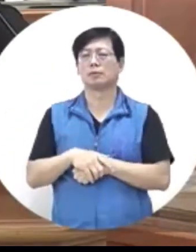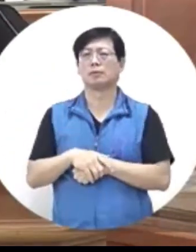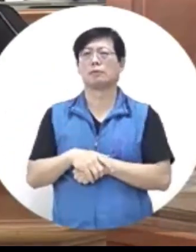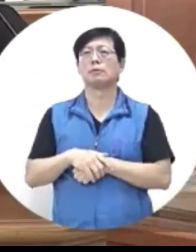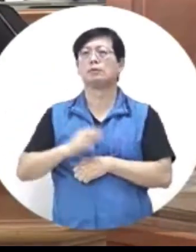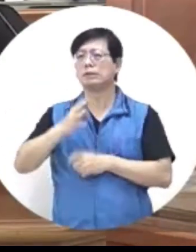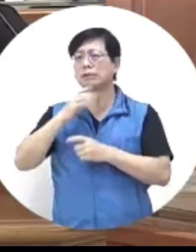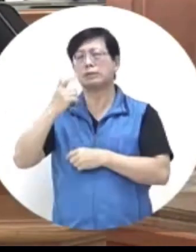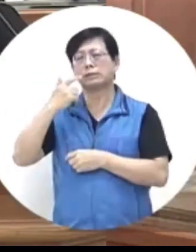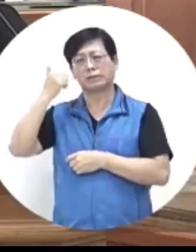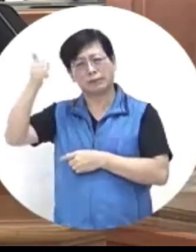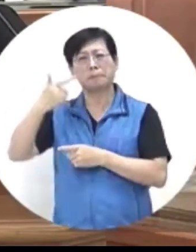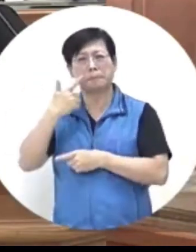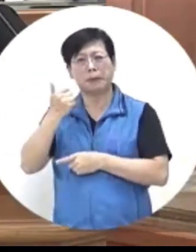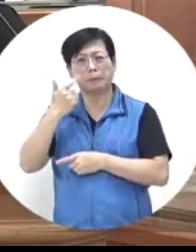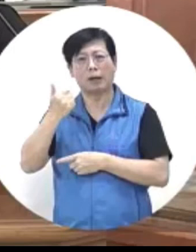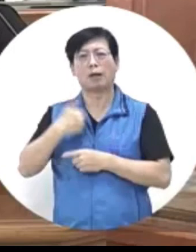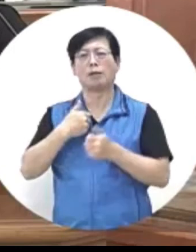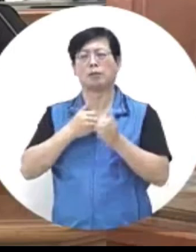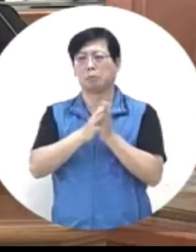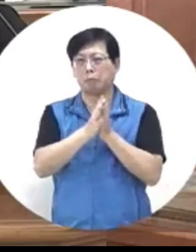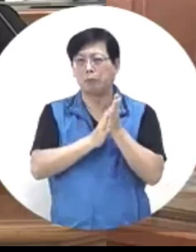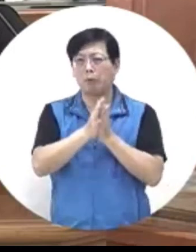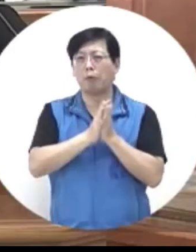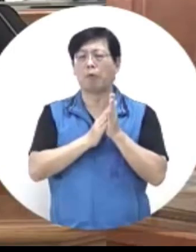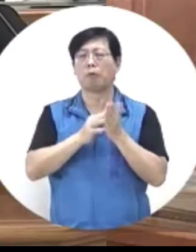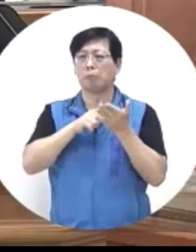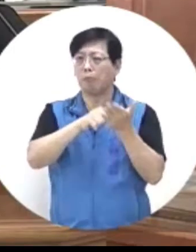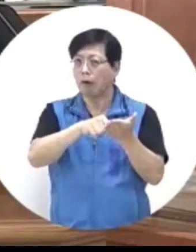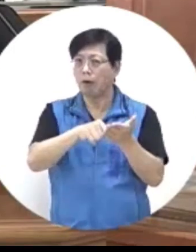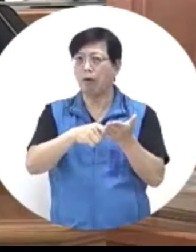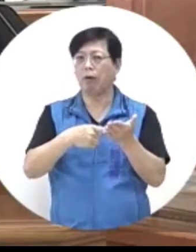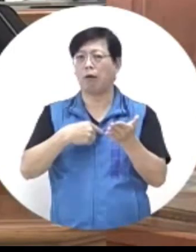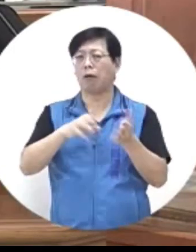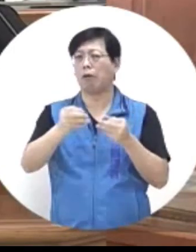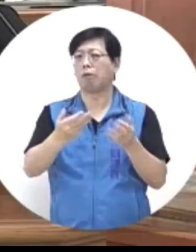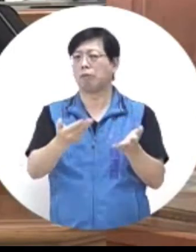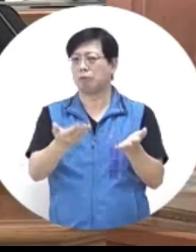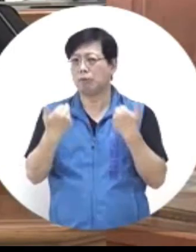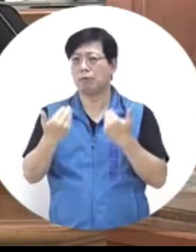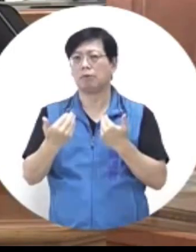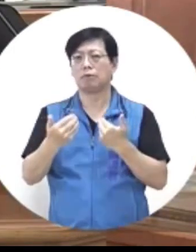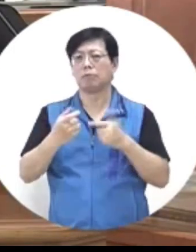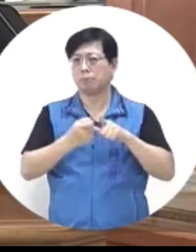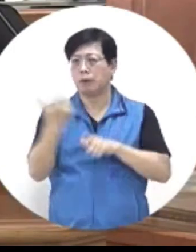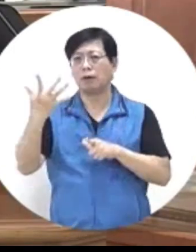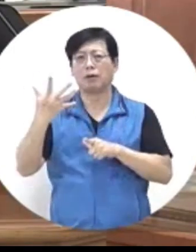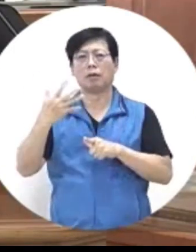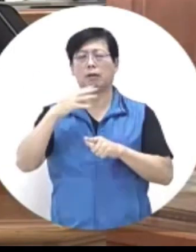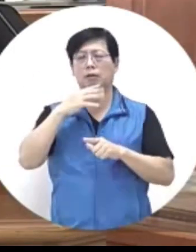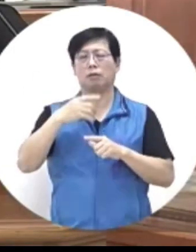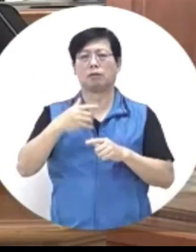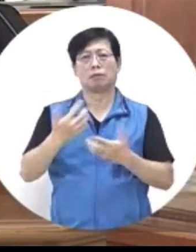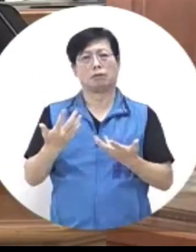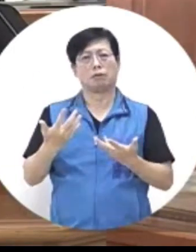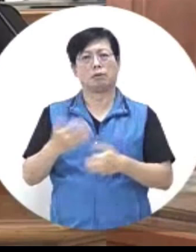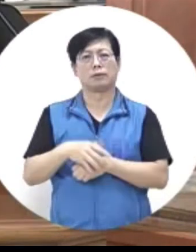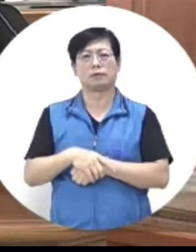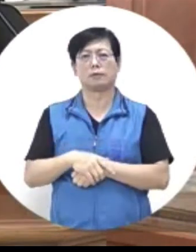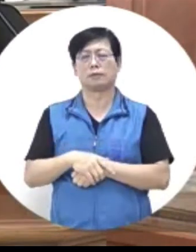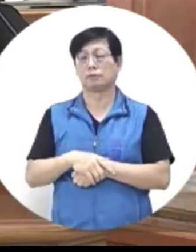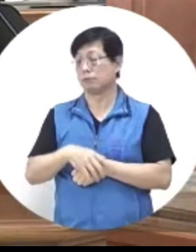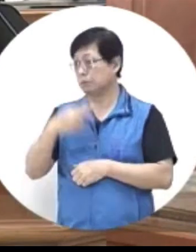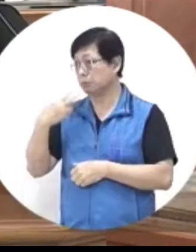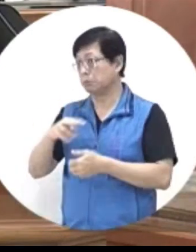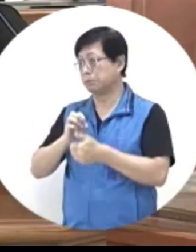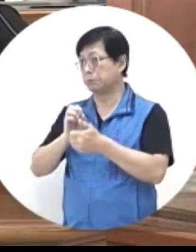楚了。 他已经帮你要求，也帮你申请，要求你公布这个81分钟啊。 我特别跟